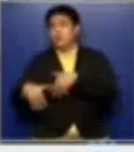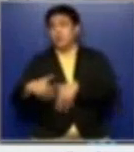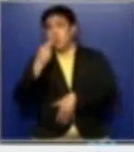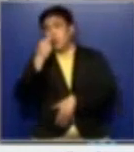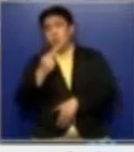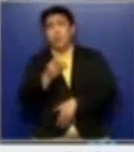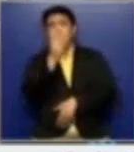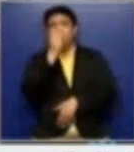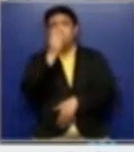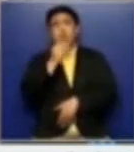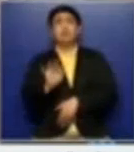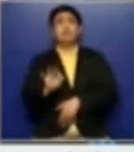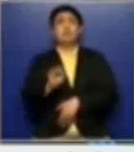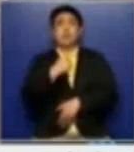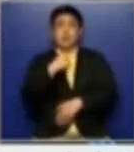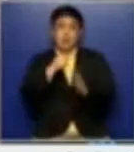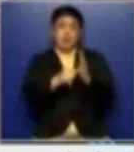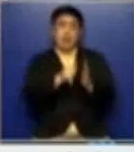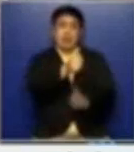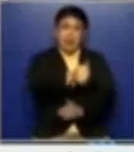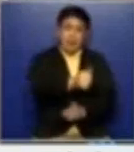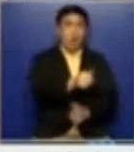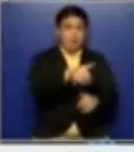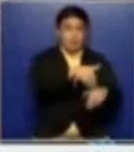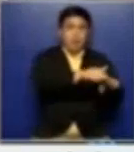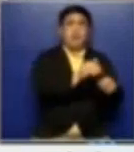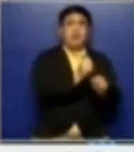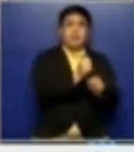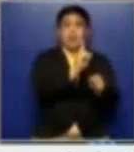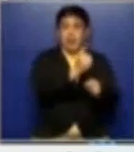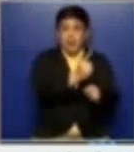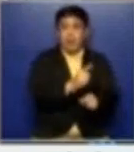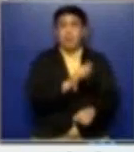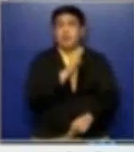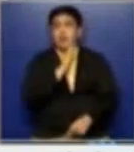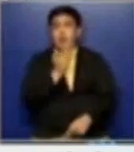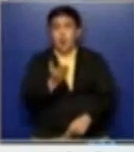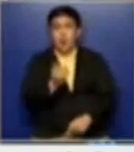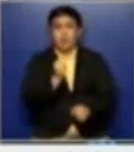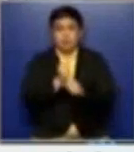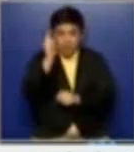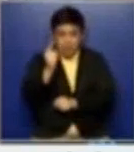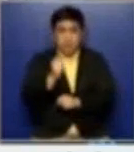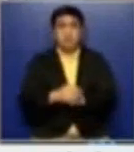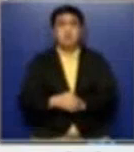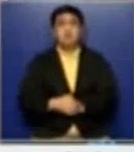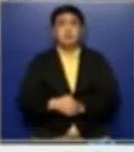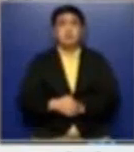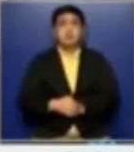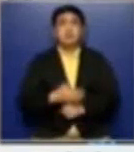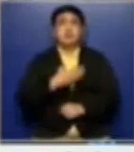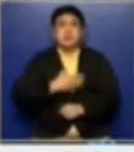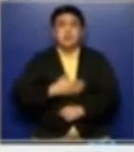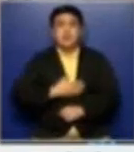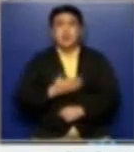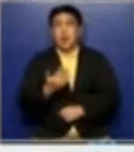านก็ฟังแล้วไหนแก้ได้ก็ไปแก้วันนี้พวกผมอยากให้ทำตัวนี้ใหม่ใจเย็นๆ